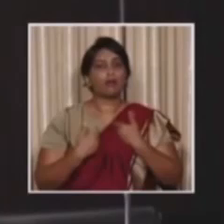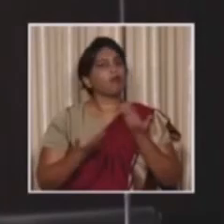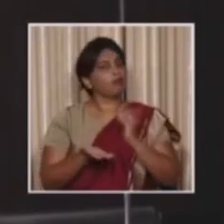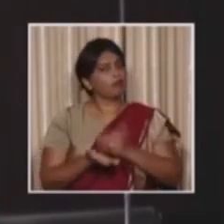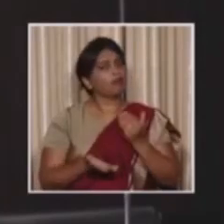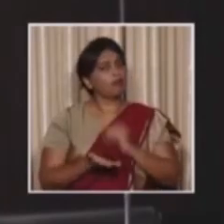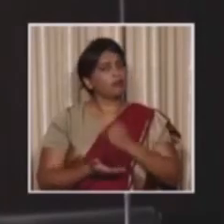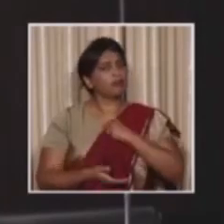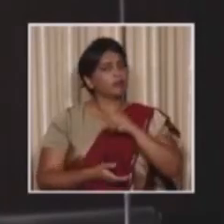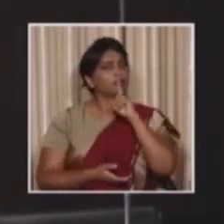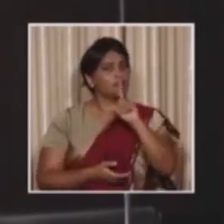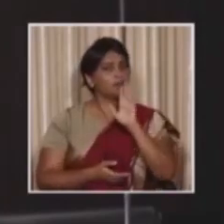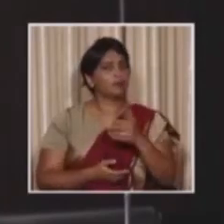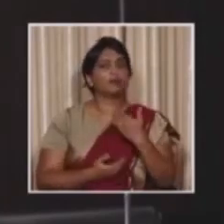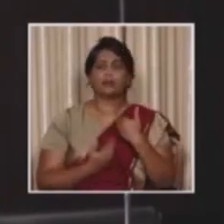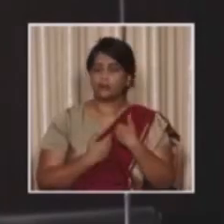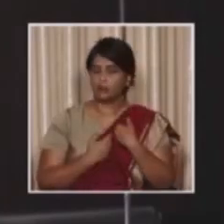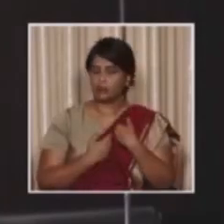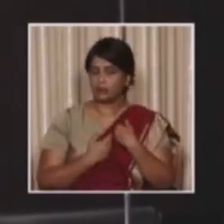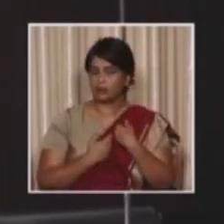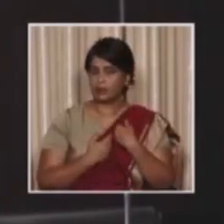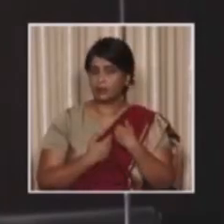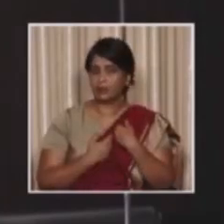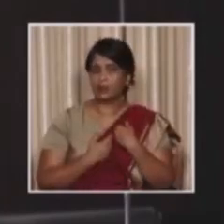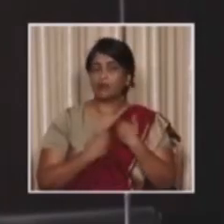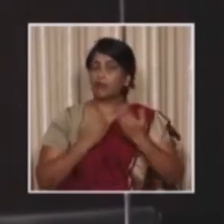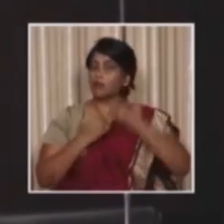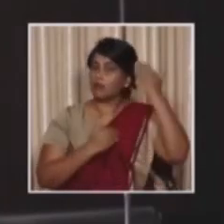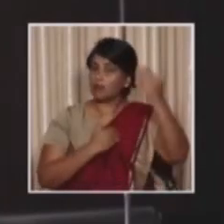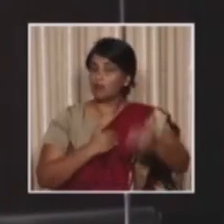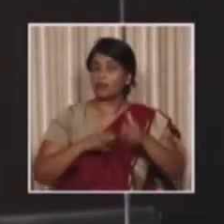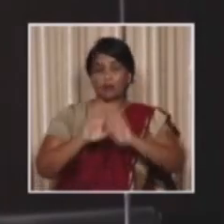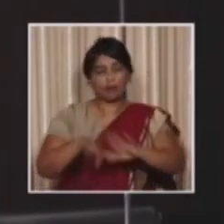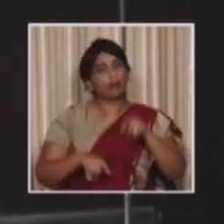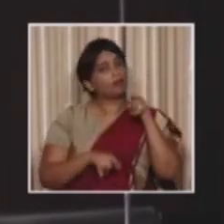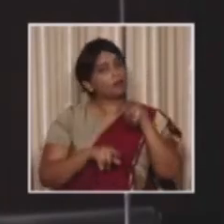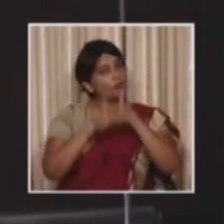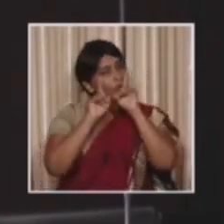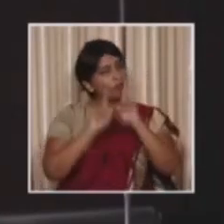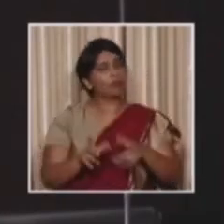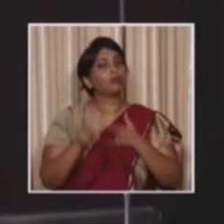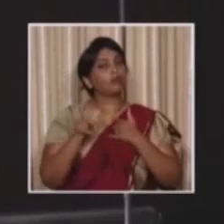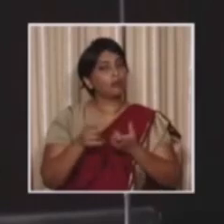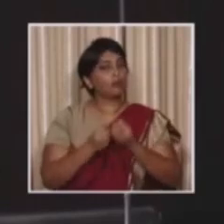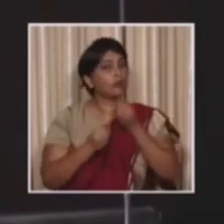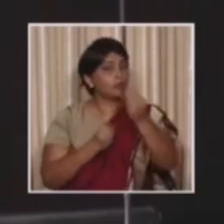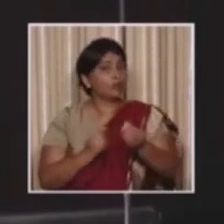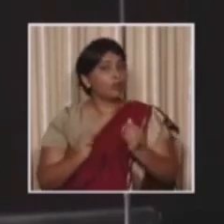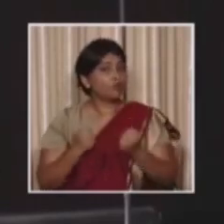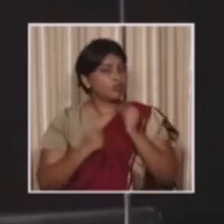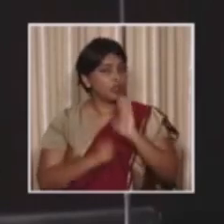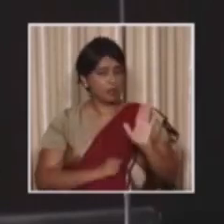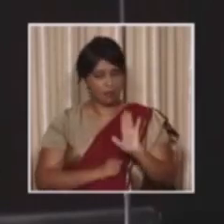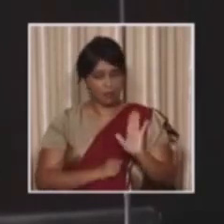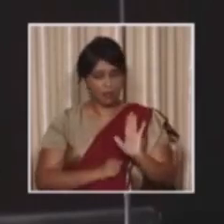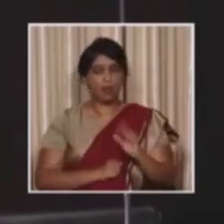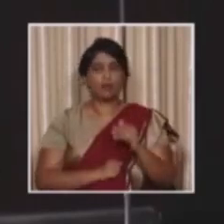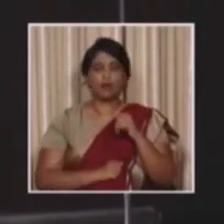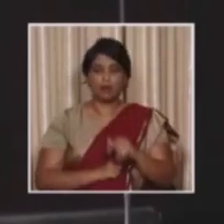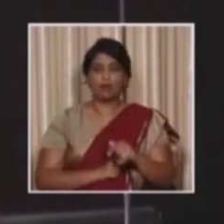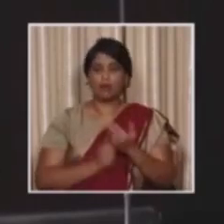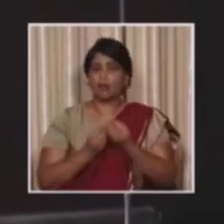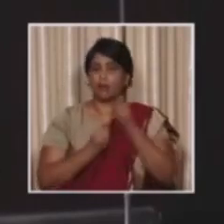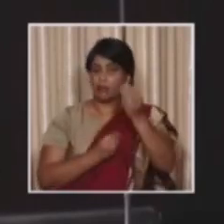இனிவரும் சமூகத்திடம் ஆயுதங்களை திணிக்காதீர்கள், நியாயமான வழியில் சிந்தியுங்கள். அதை விடுத்து கடந்த காலத்தில் அது நடந்தது இது நடந்தது என்று நீங்கள் பட்டியல்